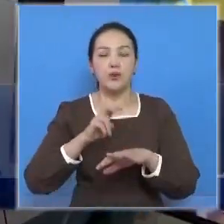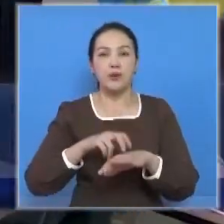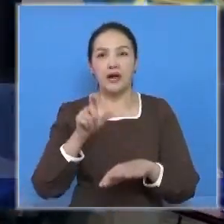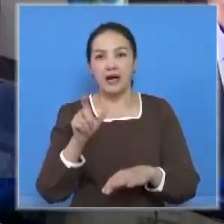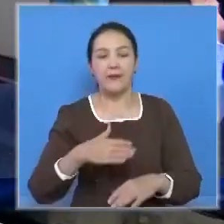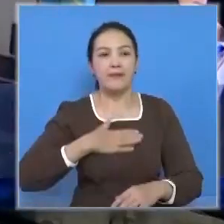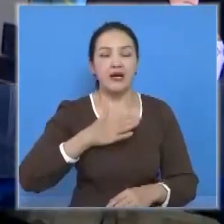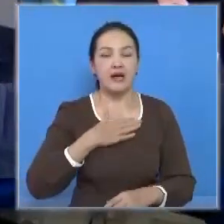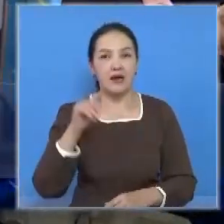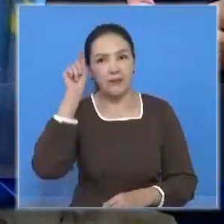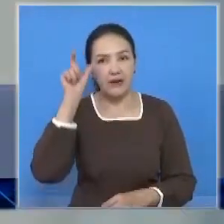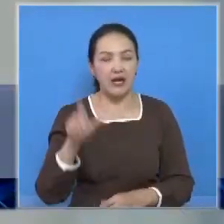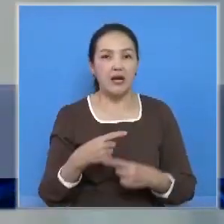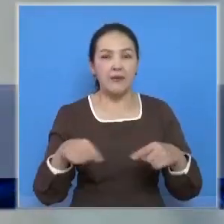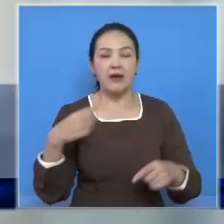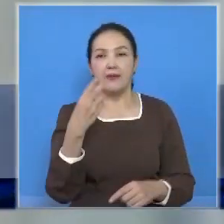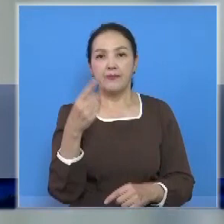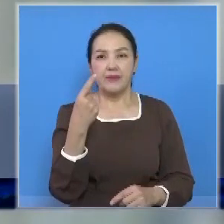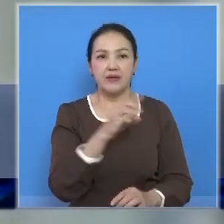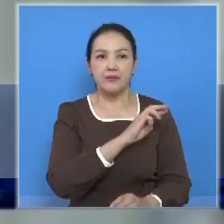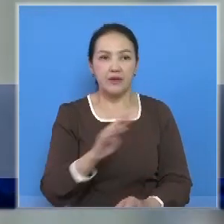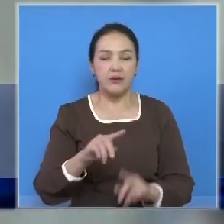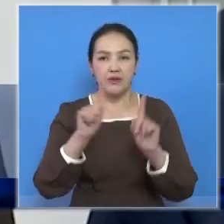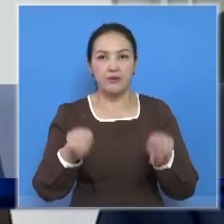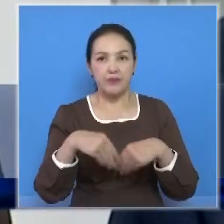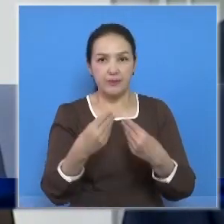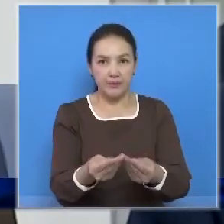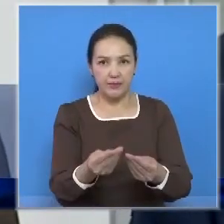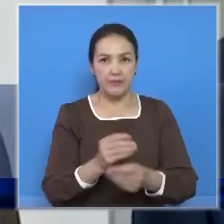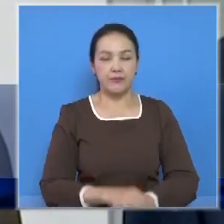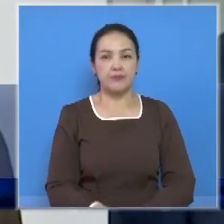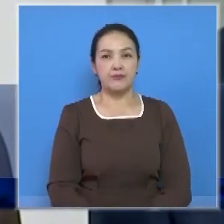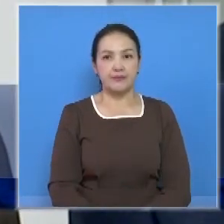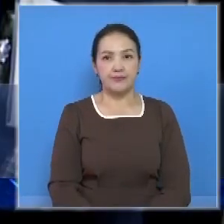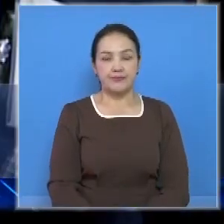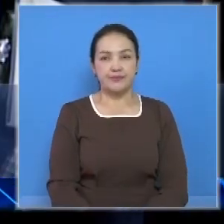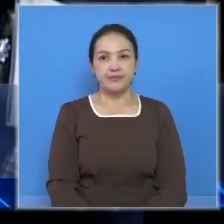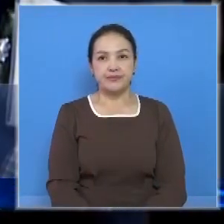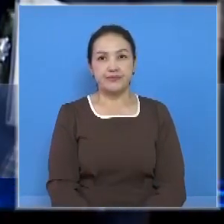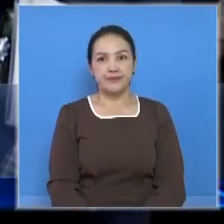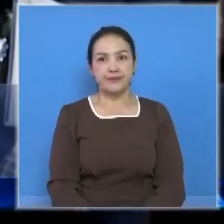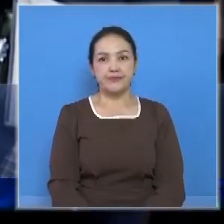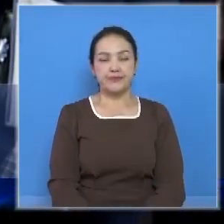орнының белсенді студентінде 1 миллион теңгенің сертификатын табыс етті. Назырке Өтеген, Досжан Жасланов, Ақтөбе телеарнасы.